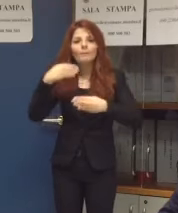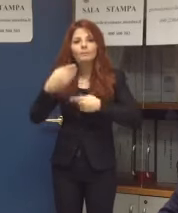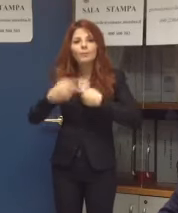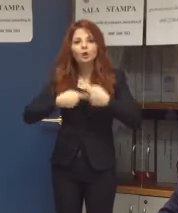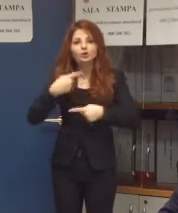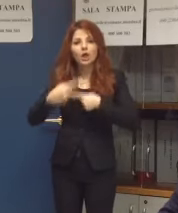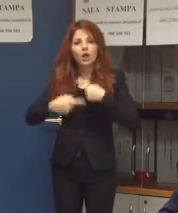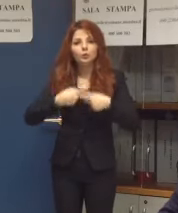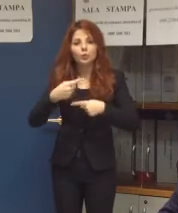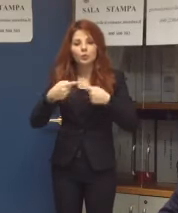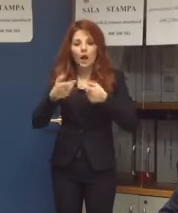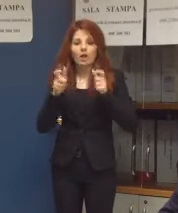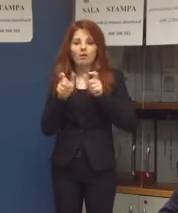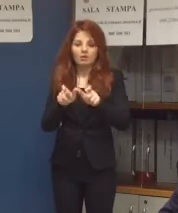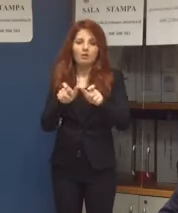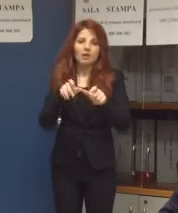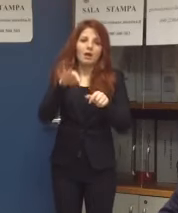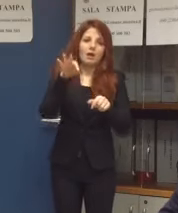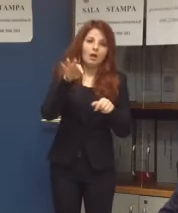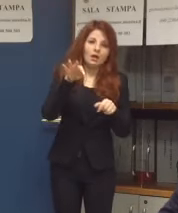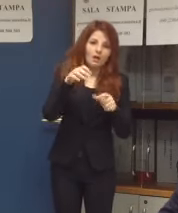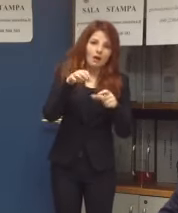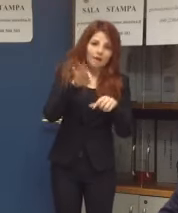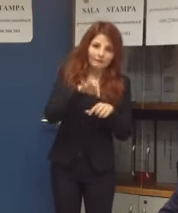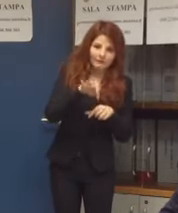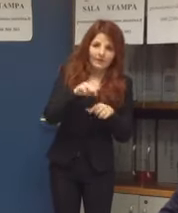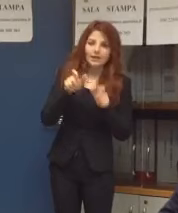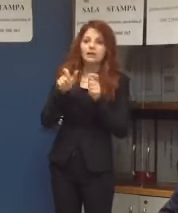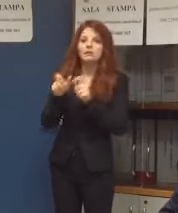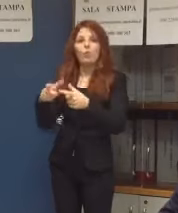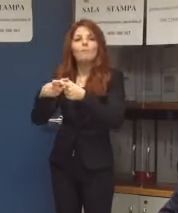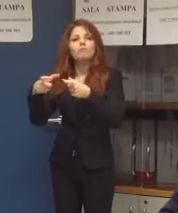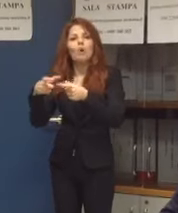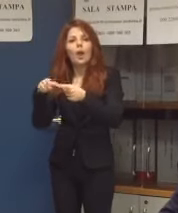gli affitti e per le udienze. È un quadro economico anche